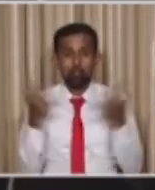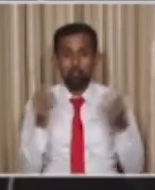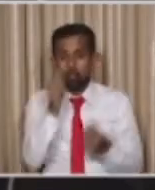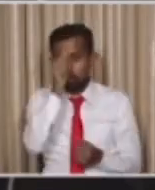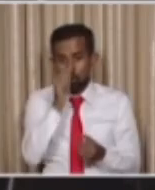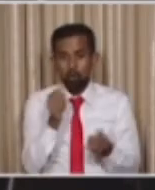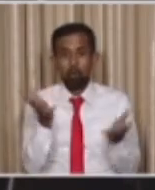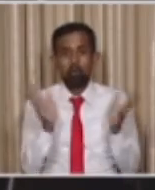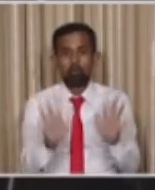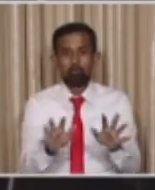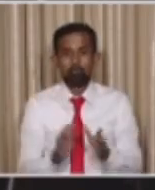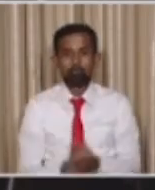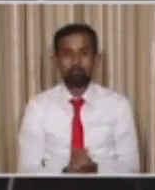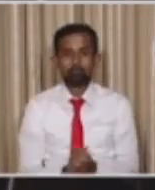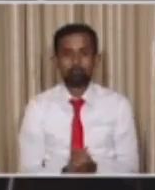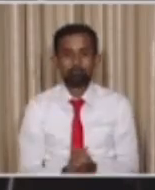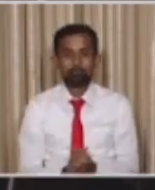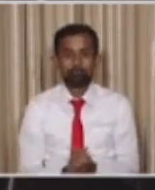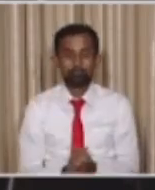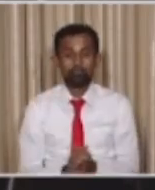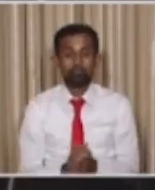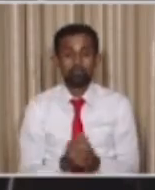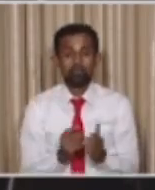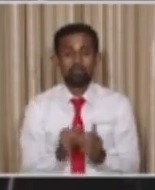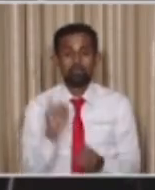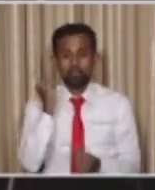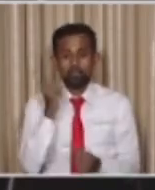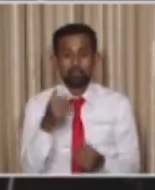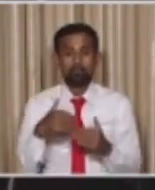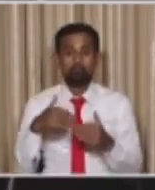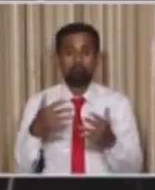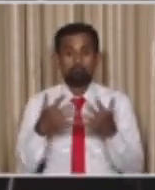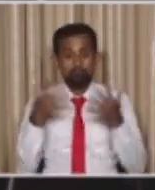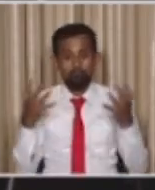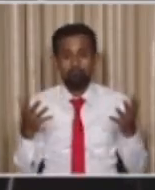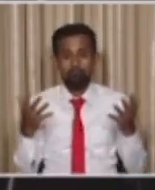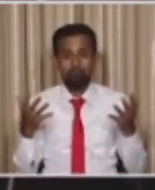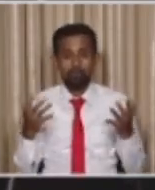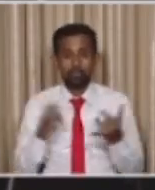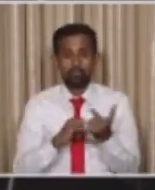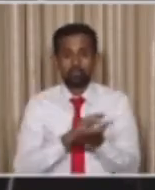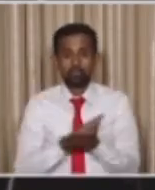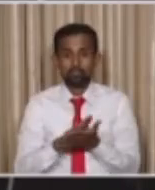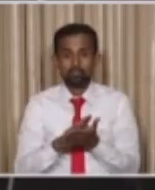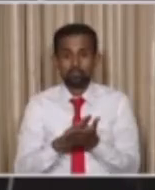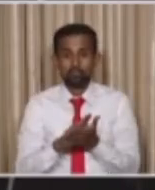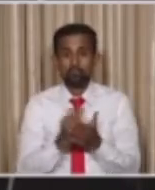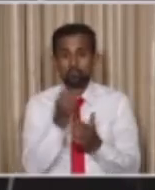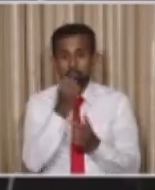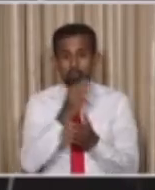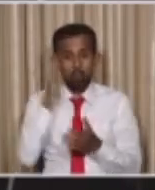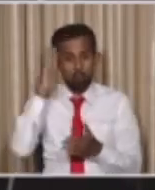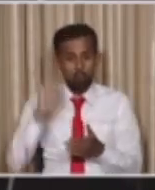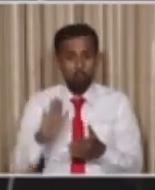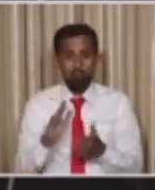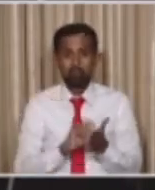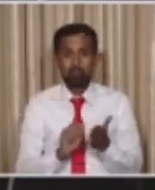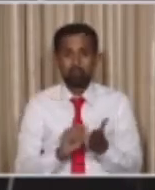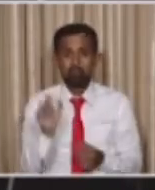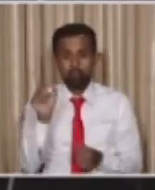ගුහාව. මේ රේගු නිලධාරීන්ට එහා ශැංග්‍රිලාගේ අපාර්ට්මන්ට්ස් තියෙනවා වාස්තු ලිපි